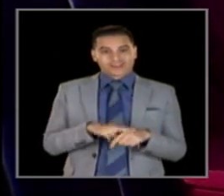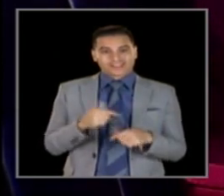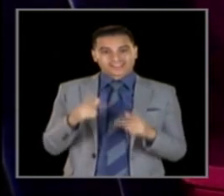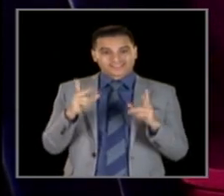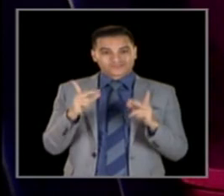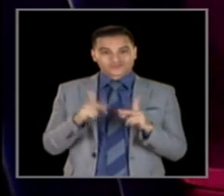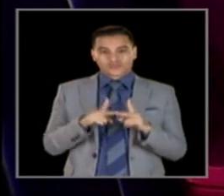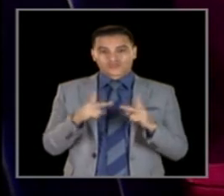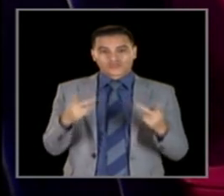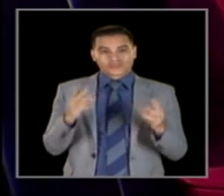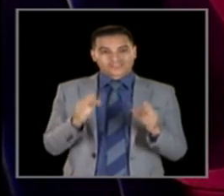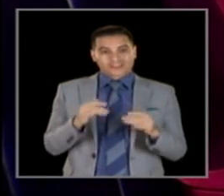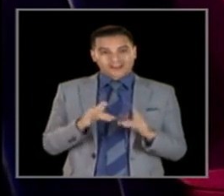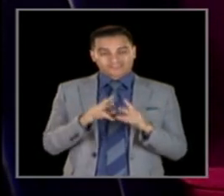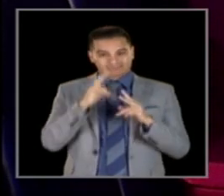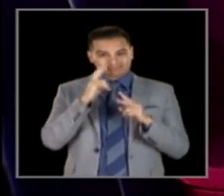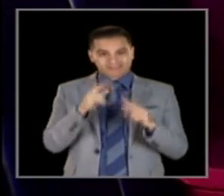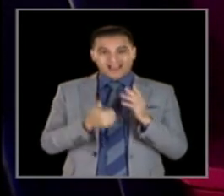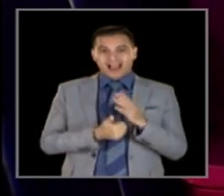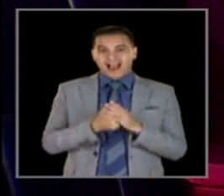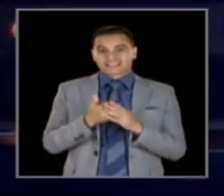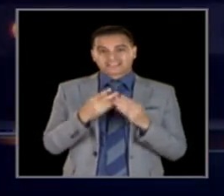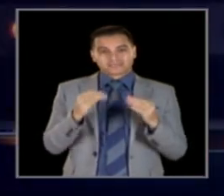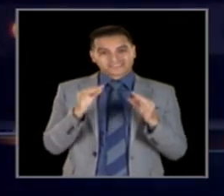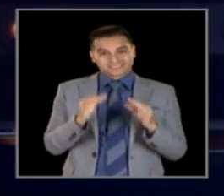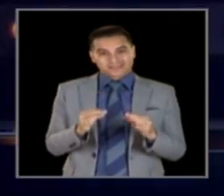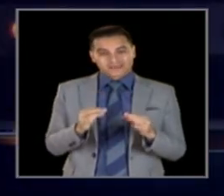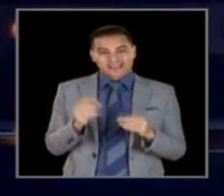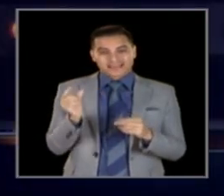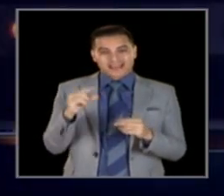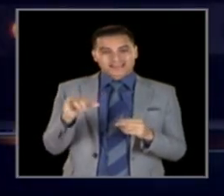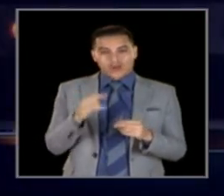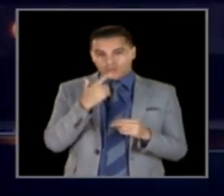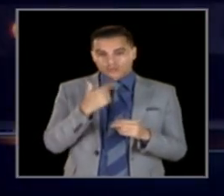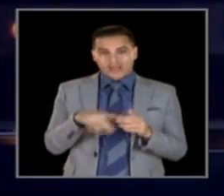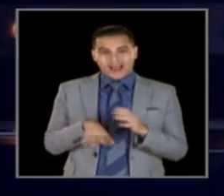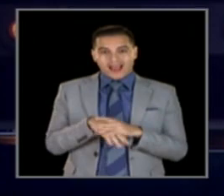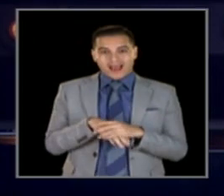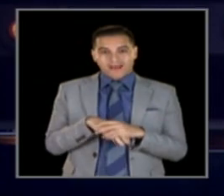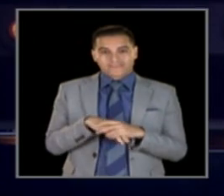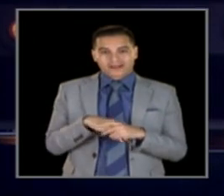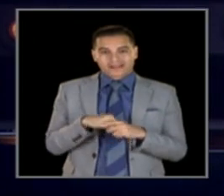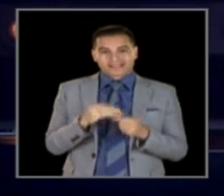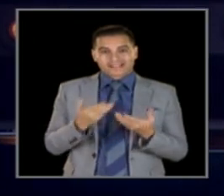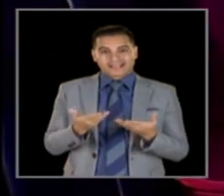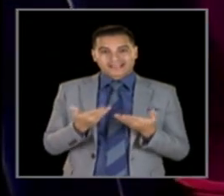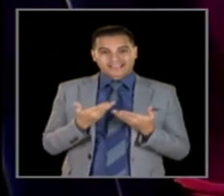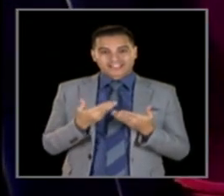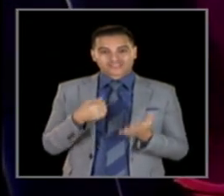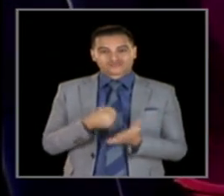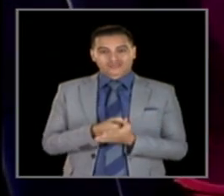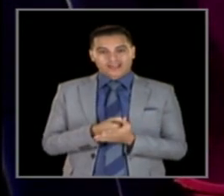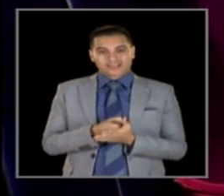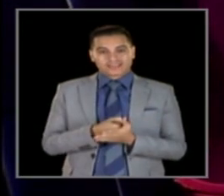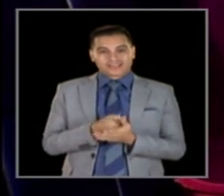التلفزيون حاجة تانية خالص، يعني هنا أحسن بكتير طبعا. ندى، قلتي لي إن أنتي عاملالي شهادة